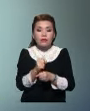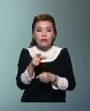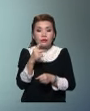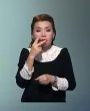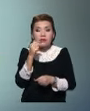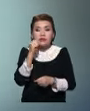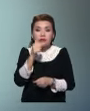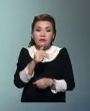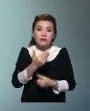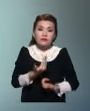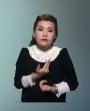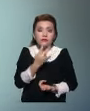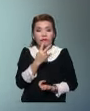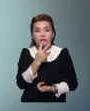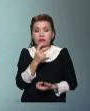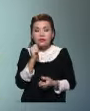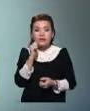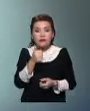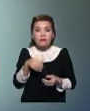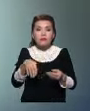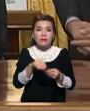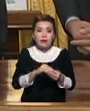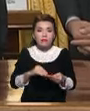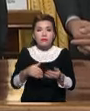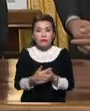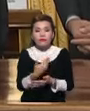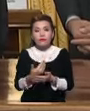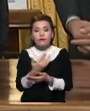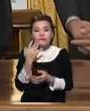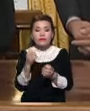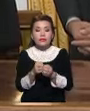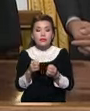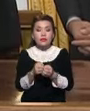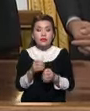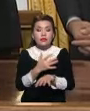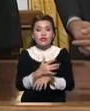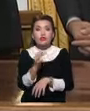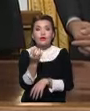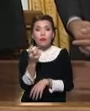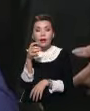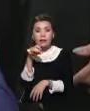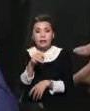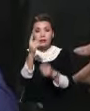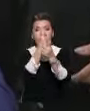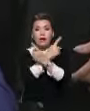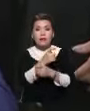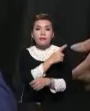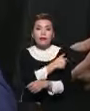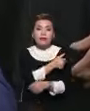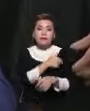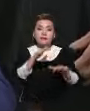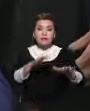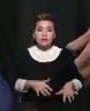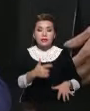их завтра живыми, но мы должны. Завтра все повторится по новой. Накануне высказался и Джо Байден. Он заявил, что больницы в секторе Газа должны